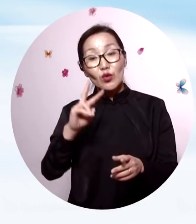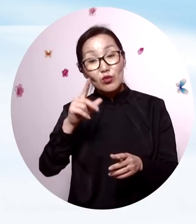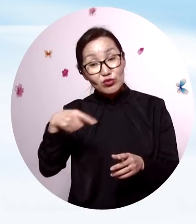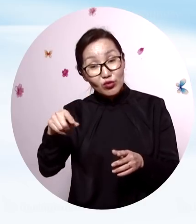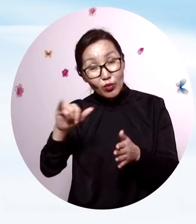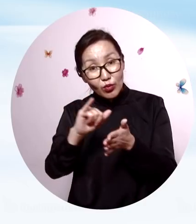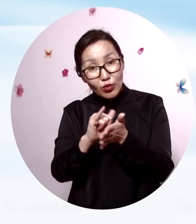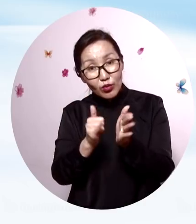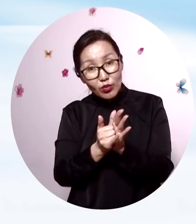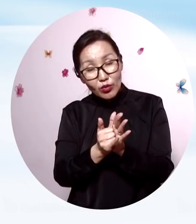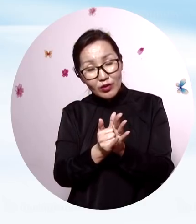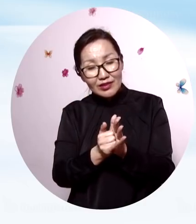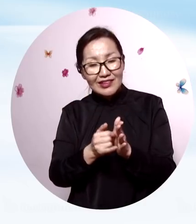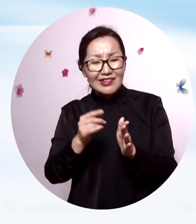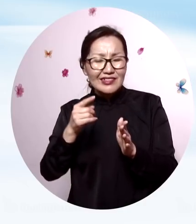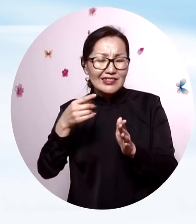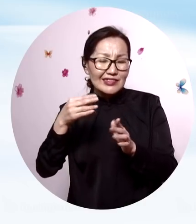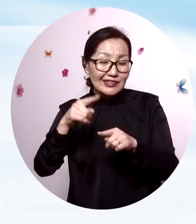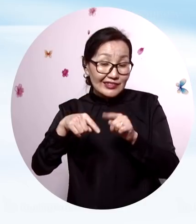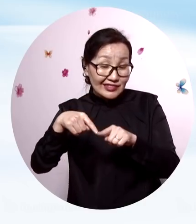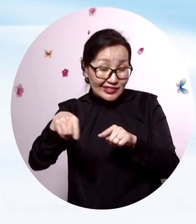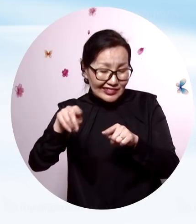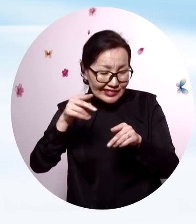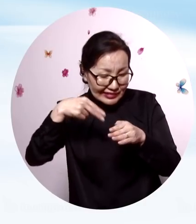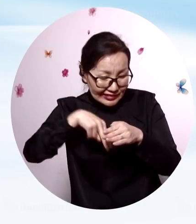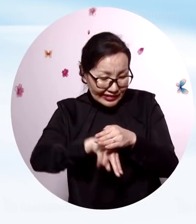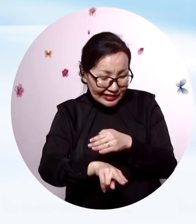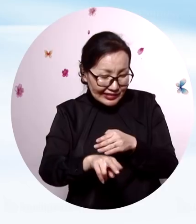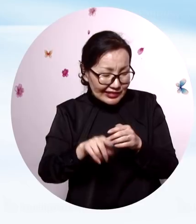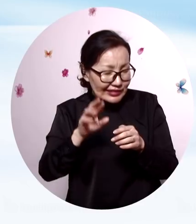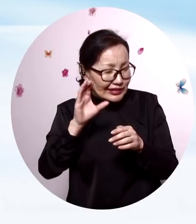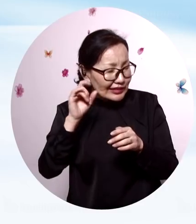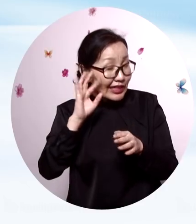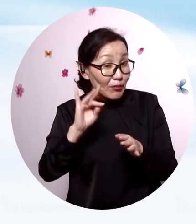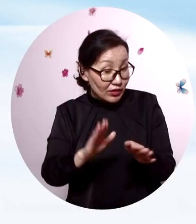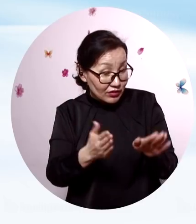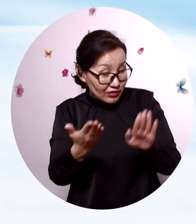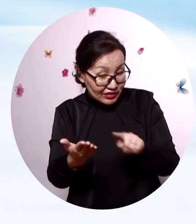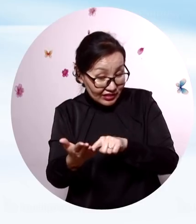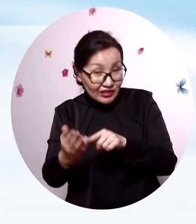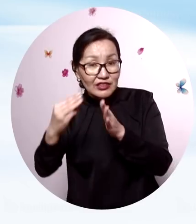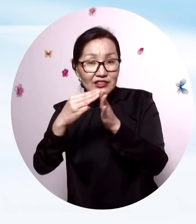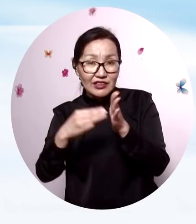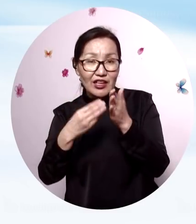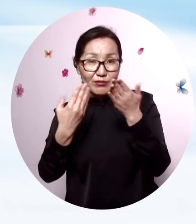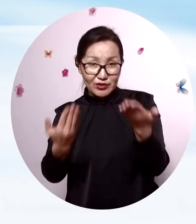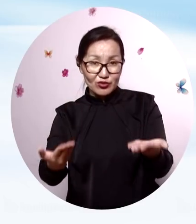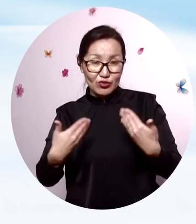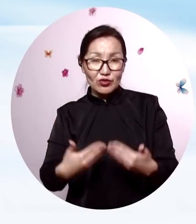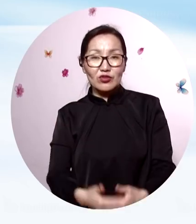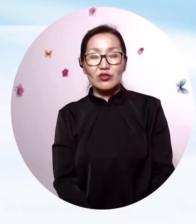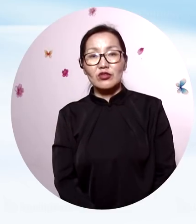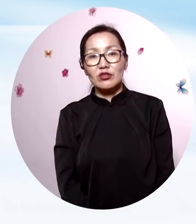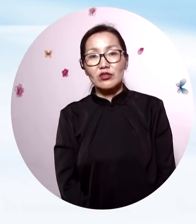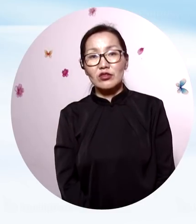үгсийн утга ямар далд санаа илэрхийлснийг тайлбарлана. Одоо чих дэлсэжээ гэсэн хоёр үг хэлц үг